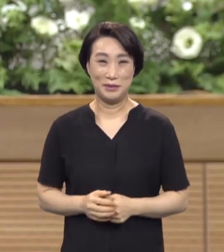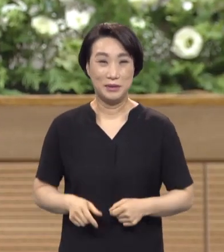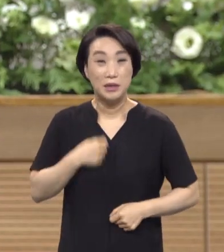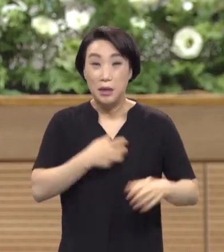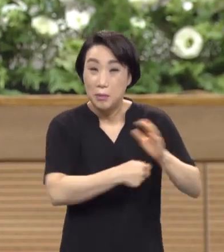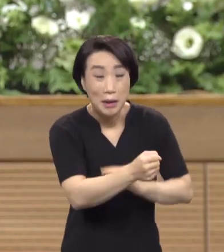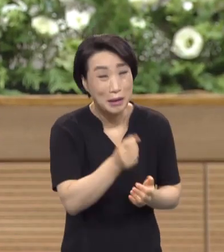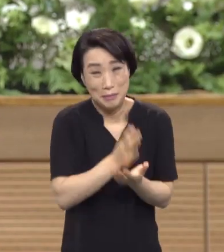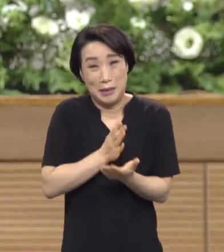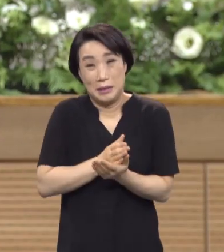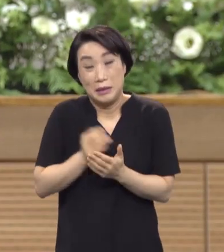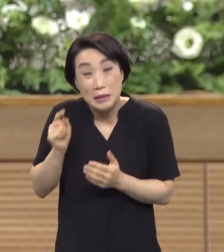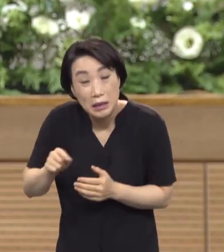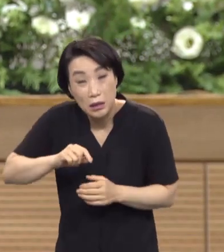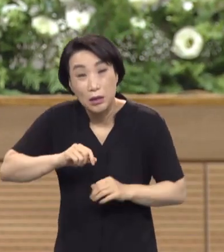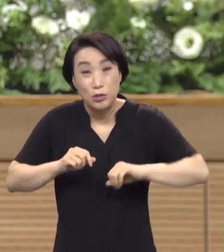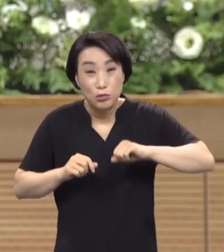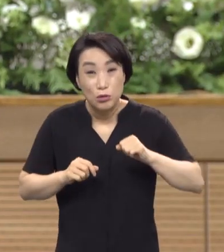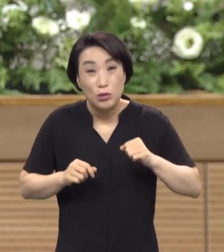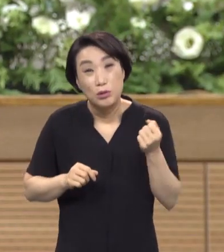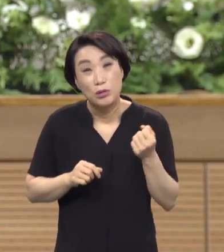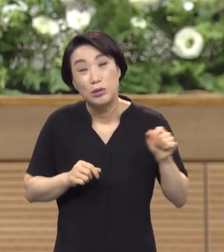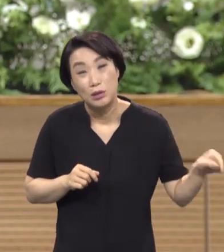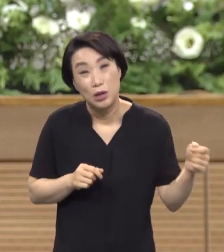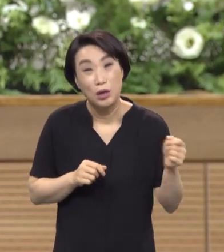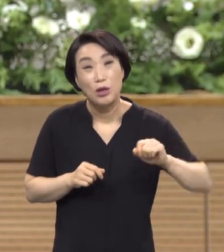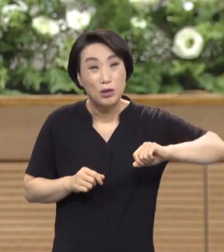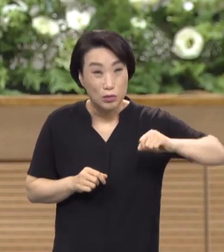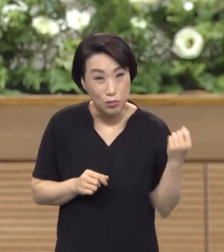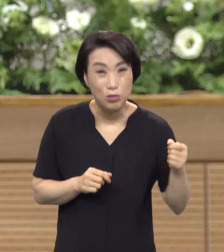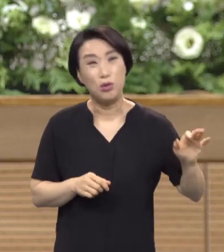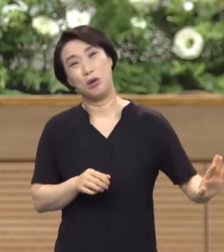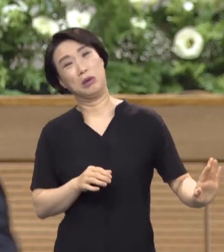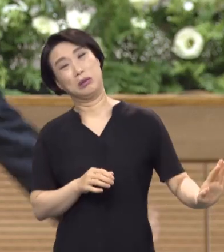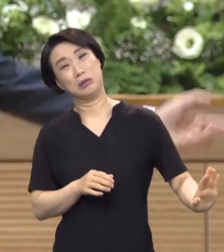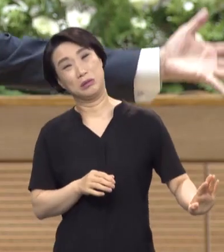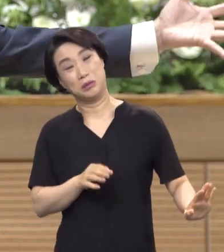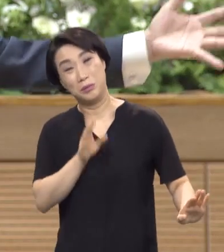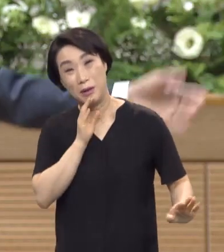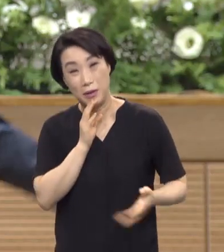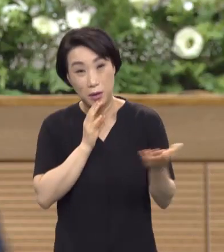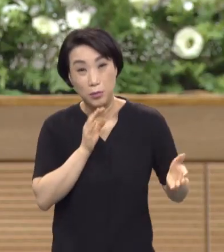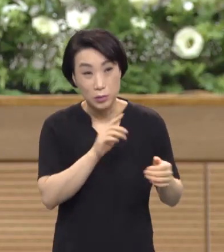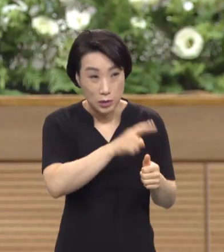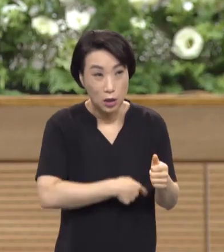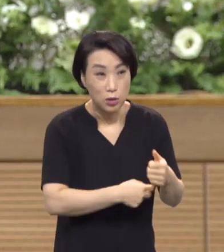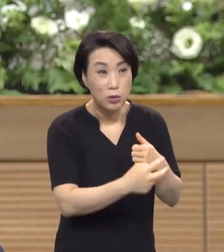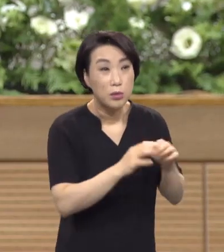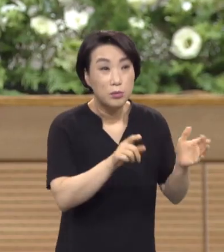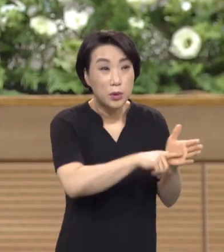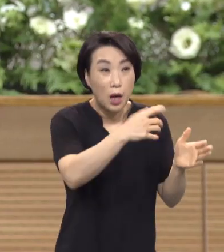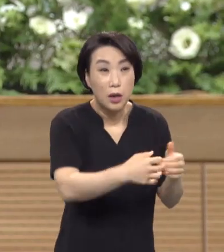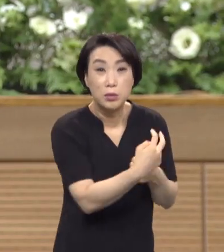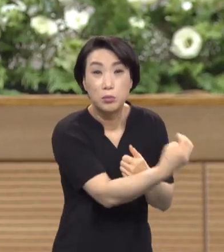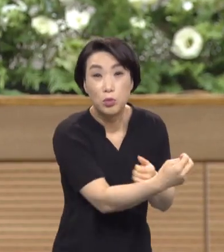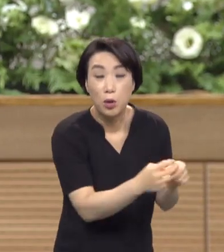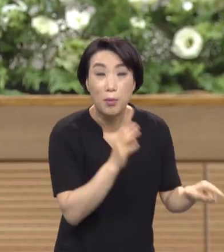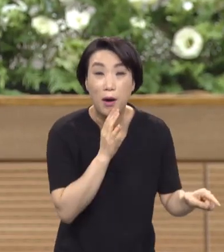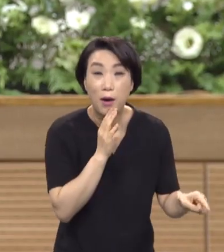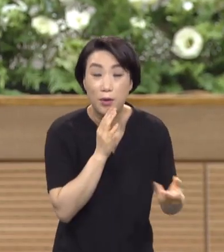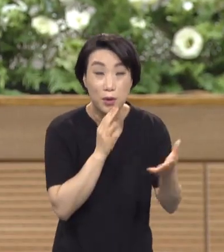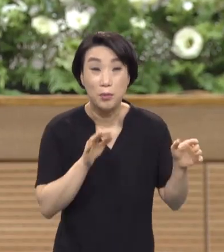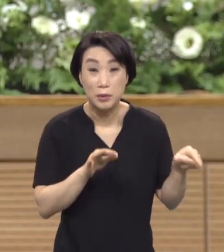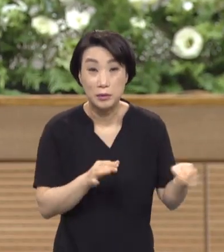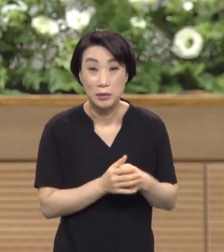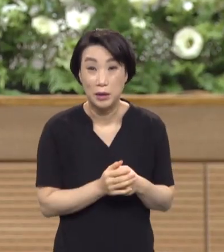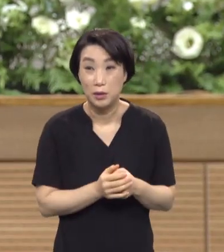의의를 뺏기지 않는 것이 굴복하지 않는 것이죠. 그렇지 않습니까? 이게 세상이 미워한다는 거예요. 근데 세상이